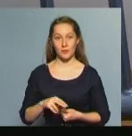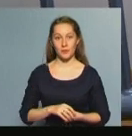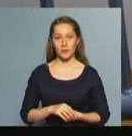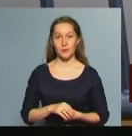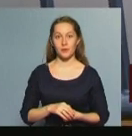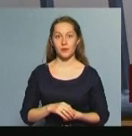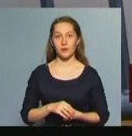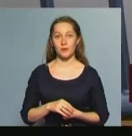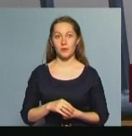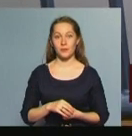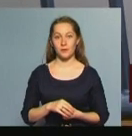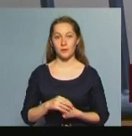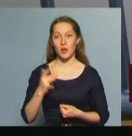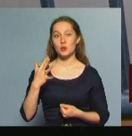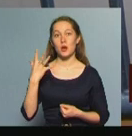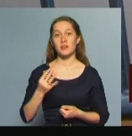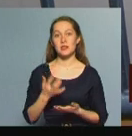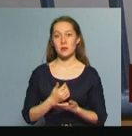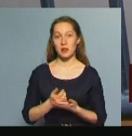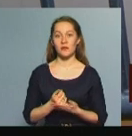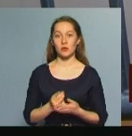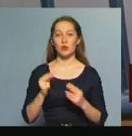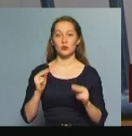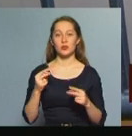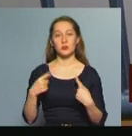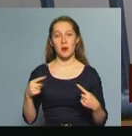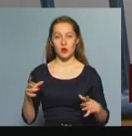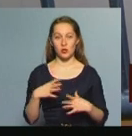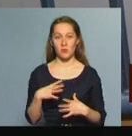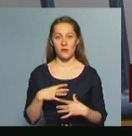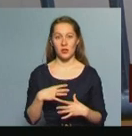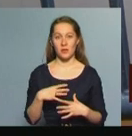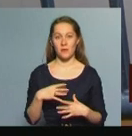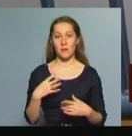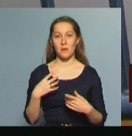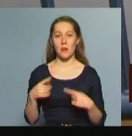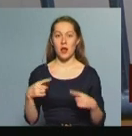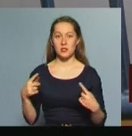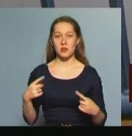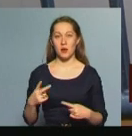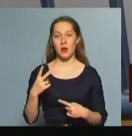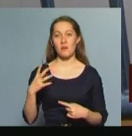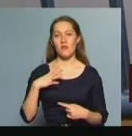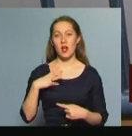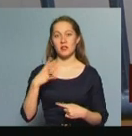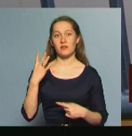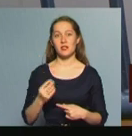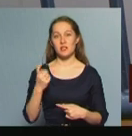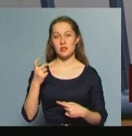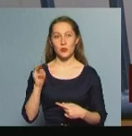могла заработать? Честно? Честно? Ну, по-разному. По-разному. Бывает в день 100